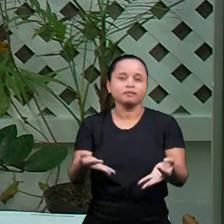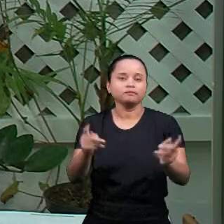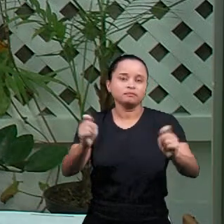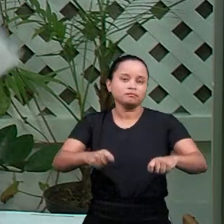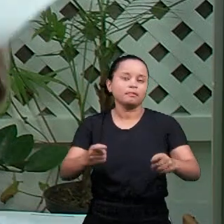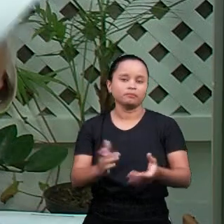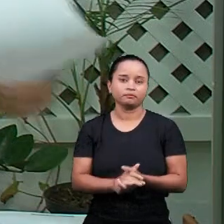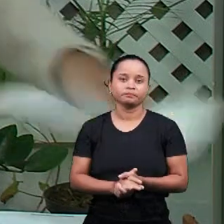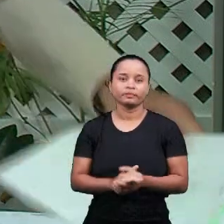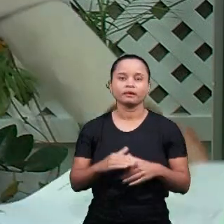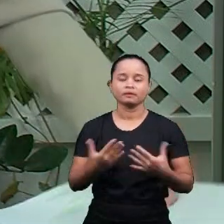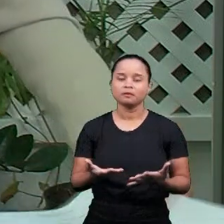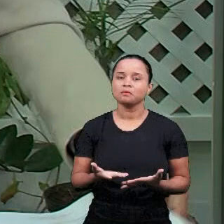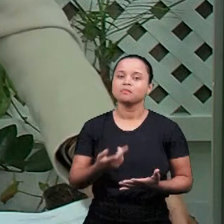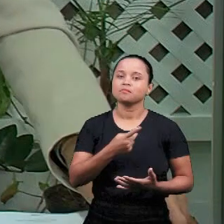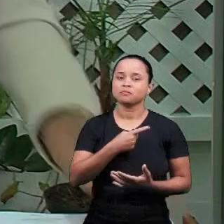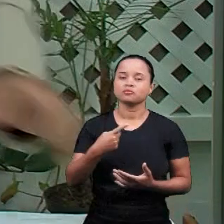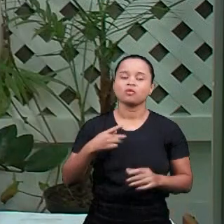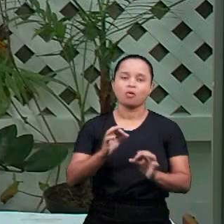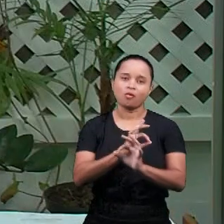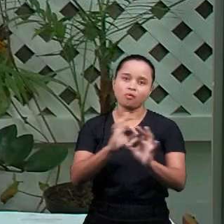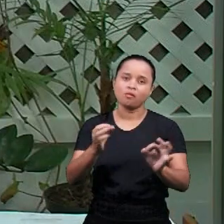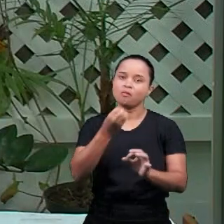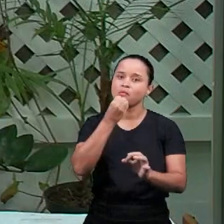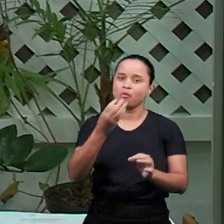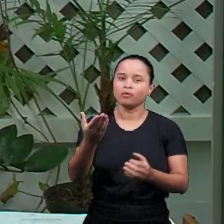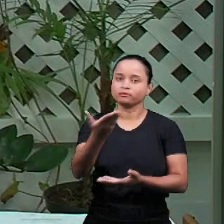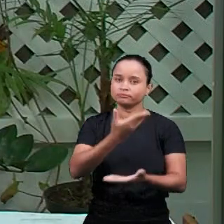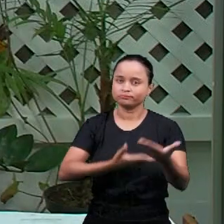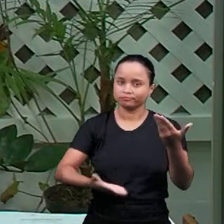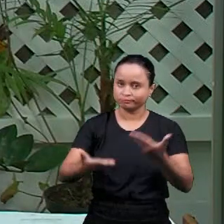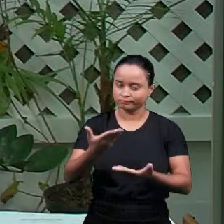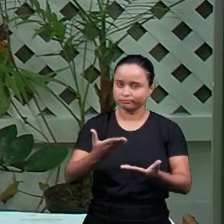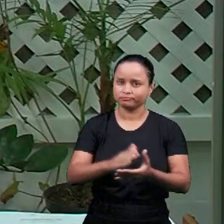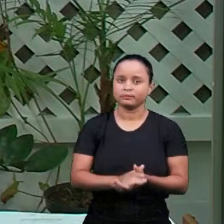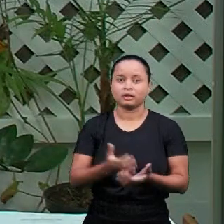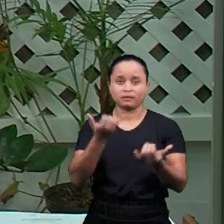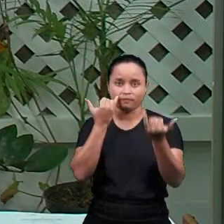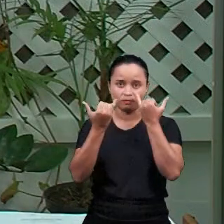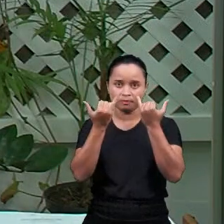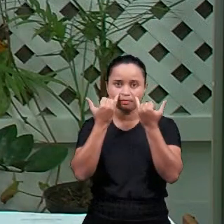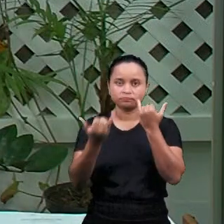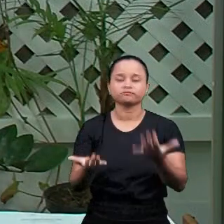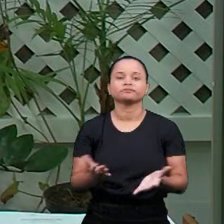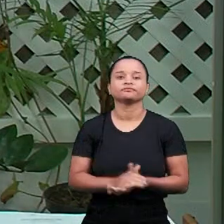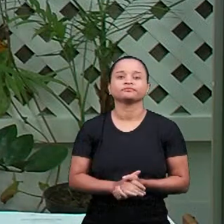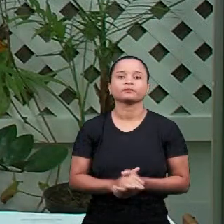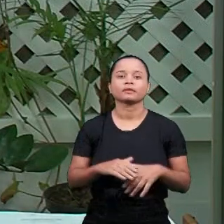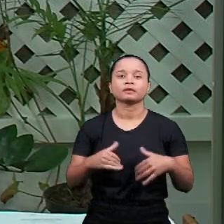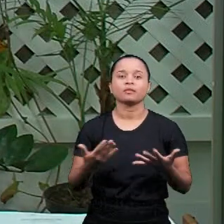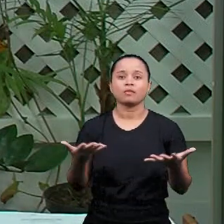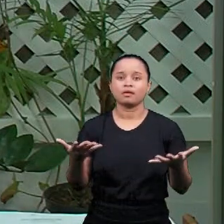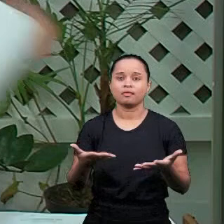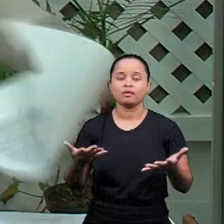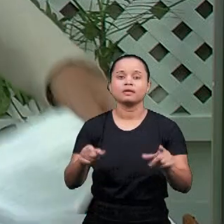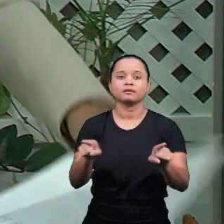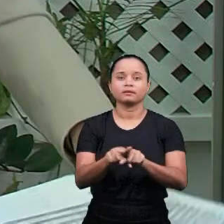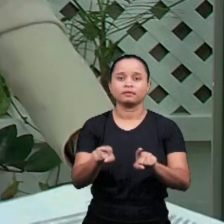Donc, pasteur, très bonne participation ici en apportant cette information. Maintenant, je veux